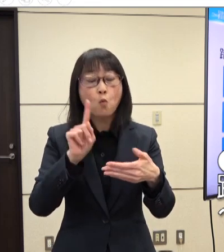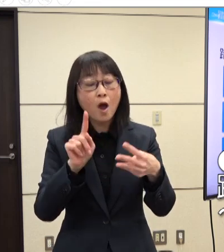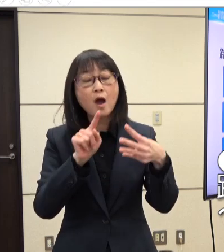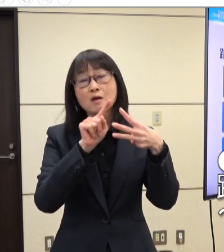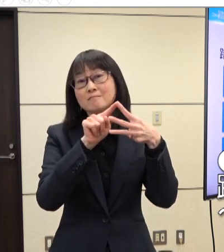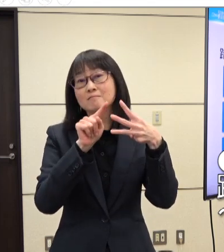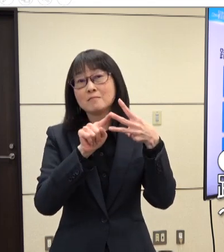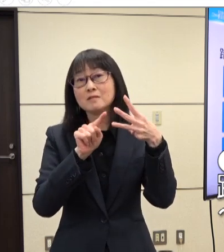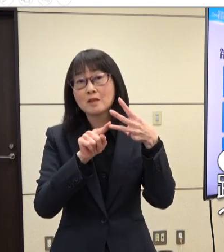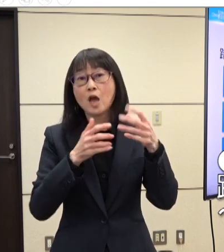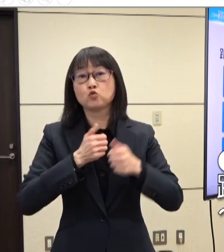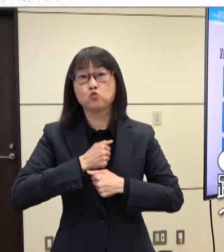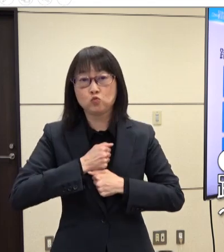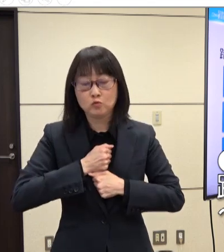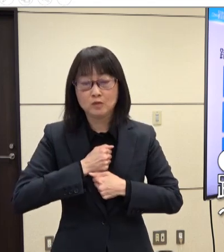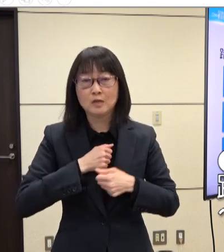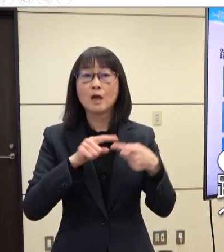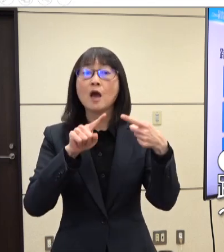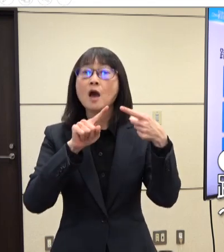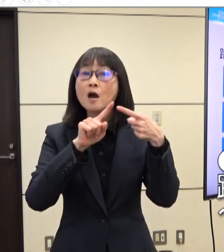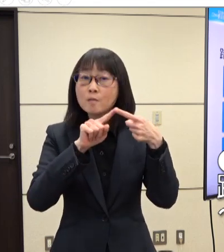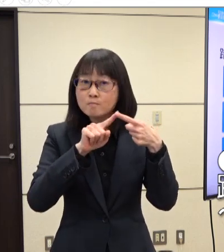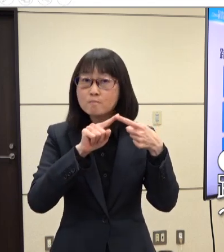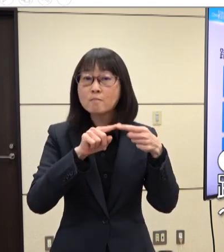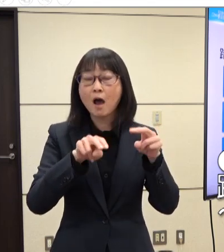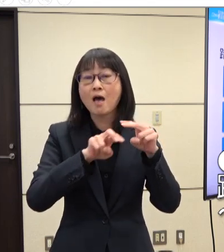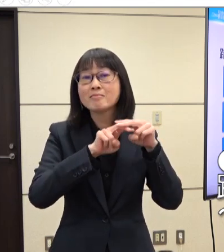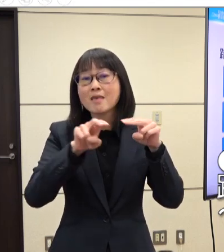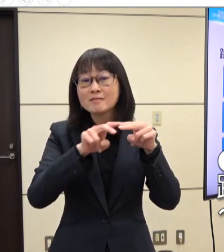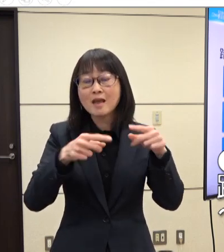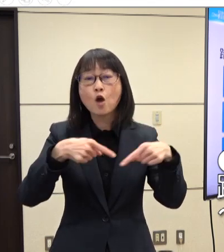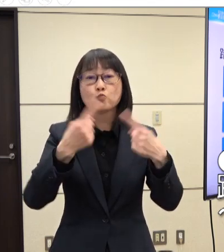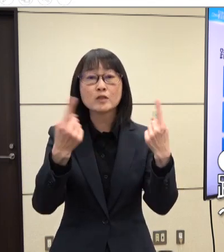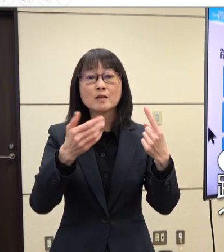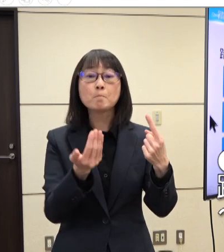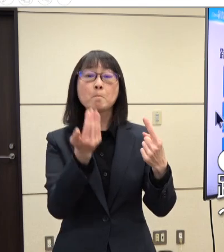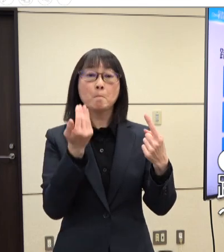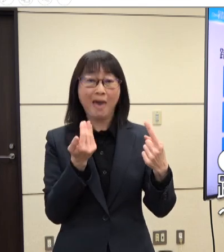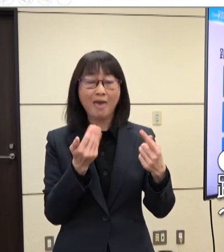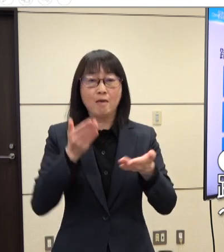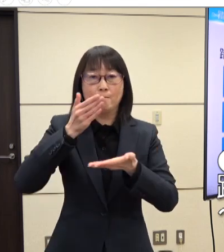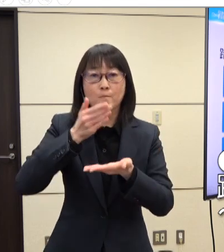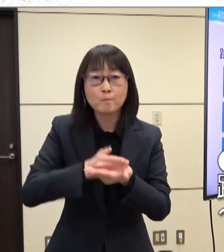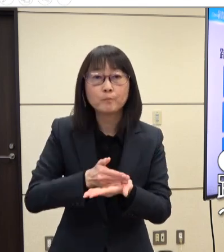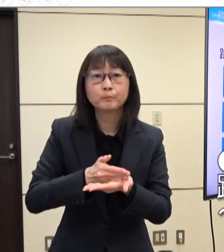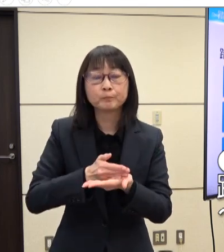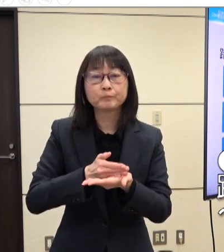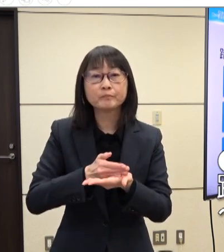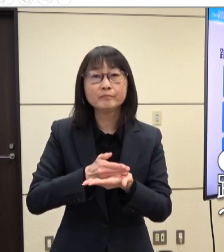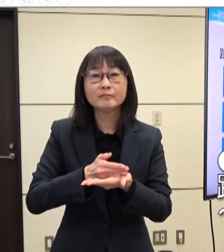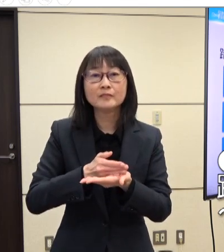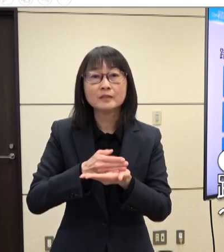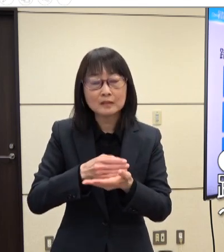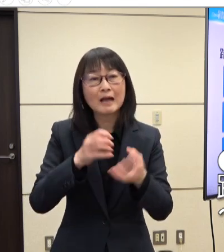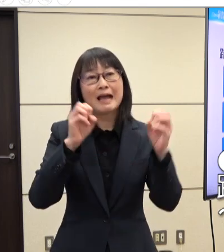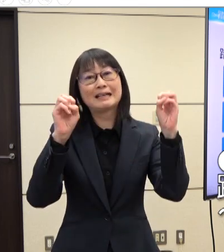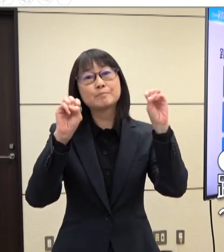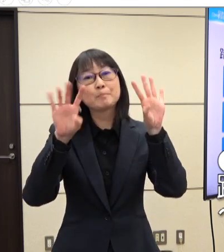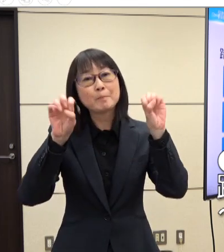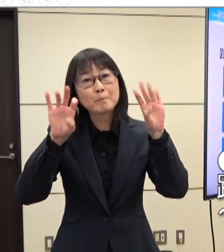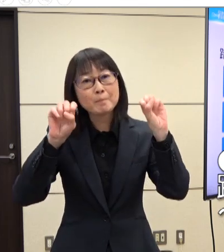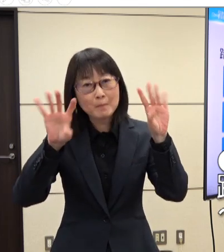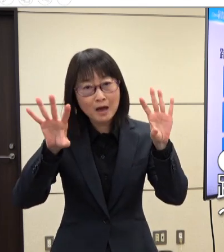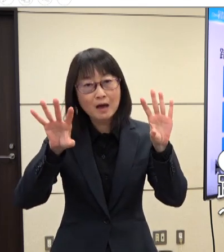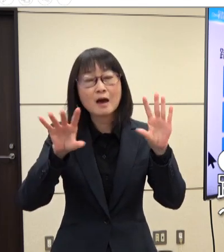踏切の手前では必ず一時停止して安全確認をしましょうと。それから警報機が鳴り始めたら踏切の中では入らない